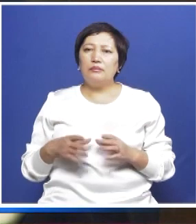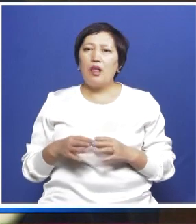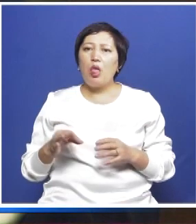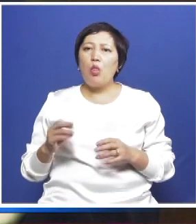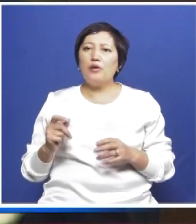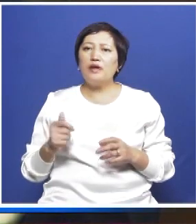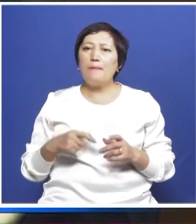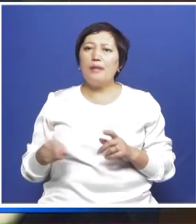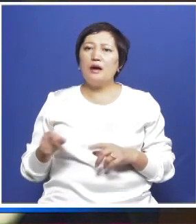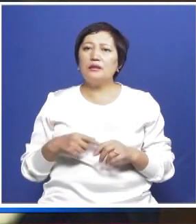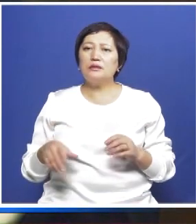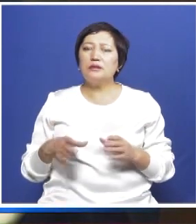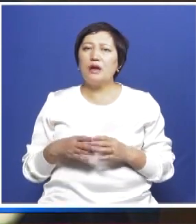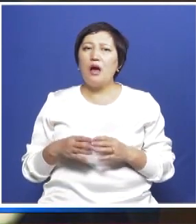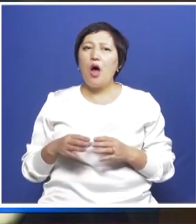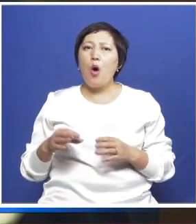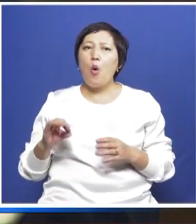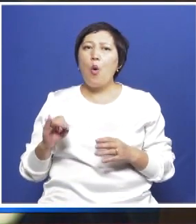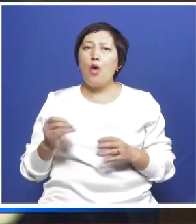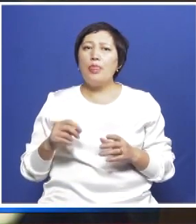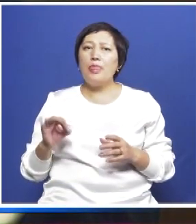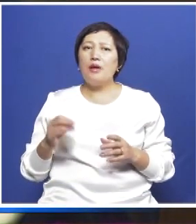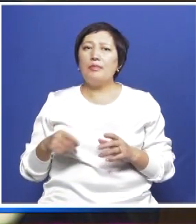өте маңызды, өте